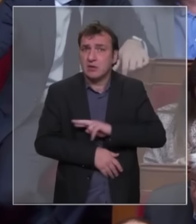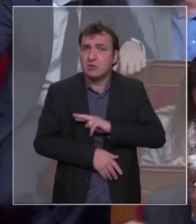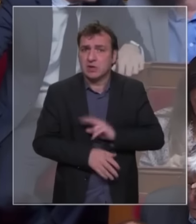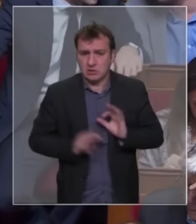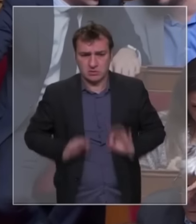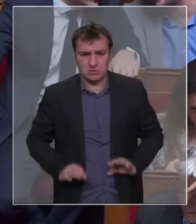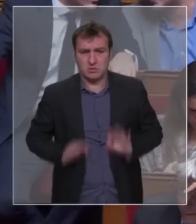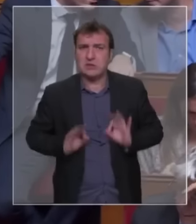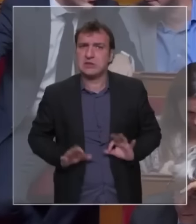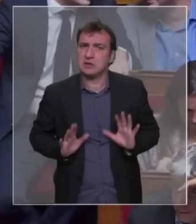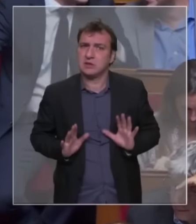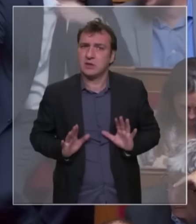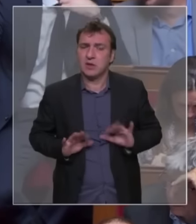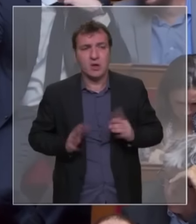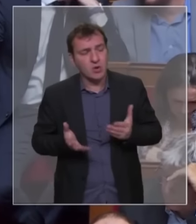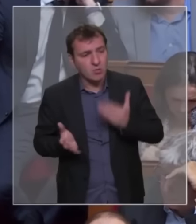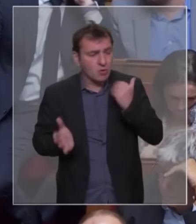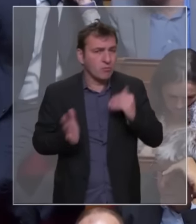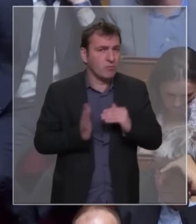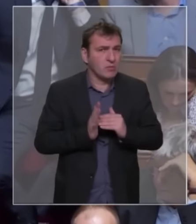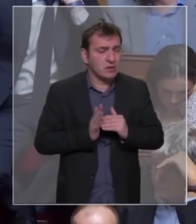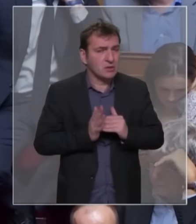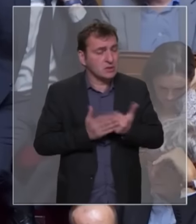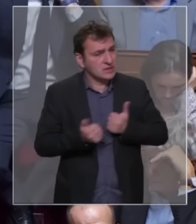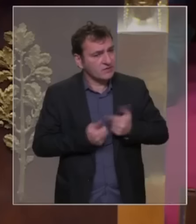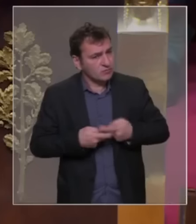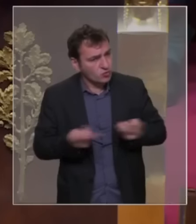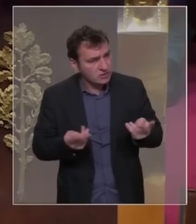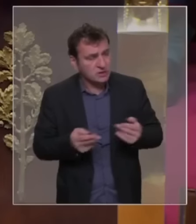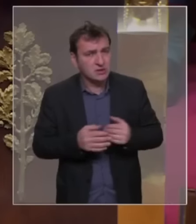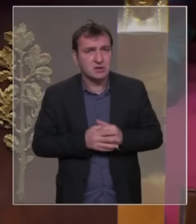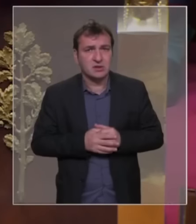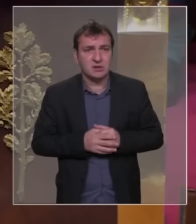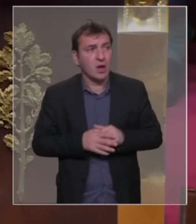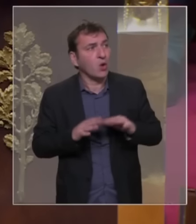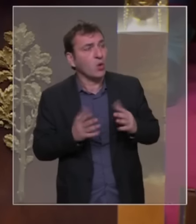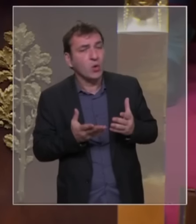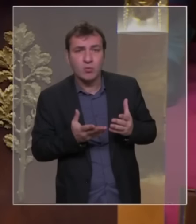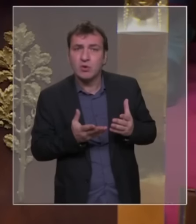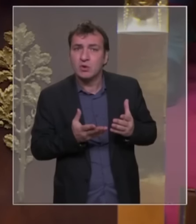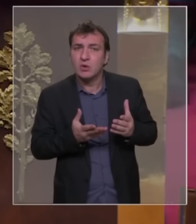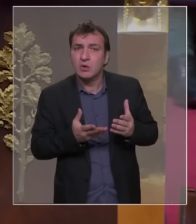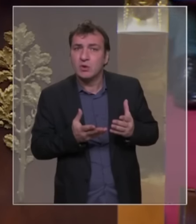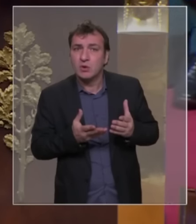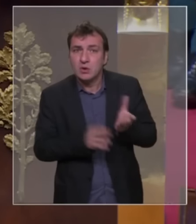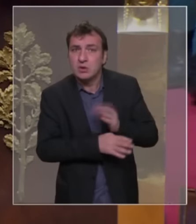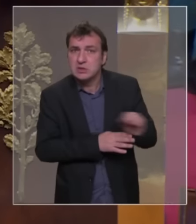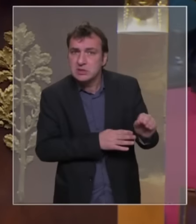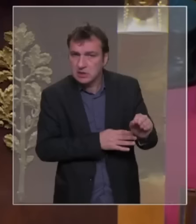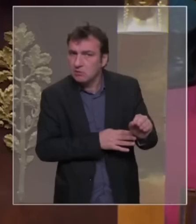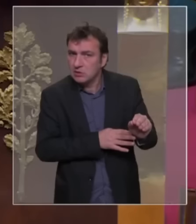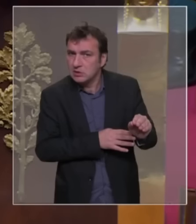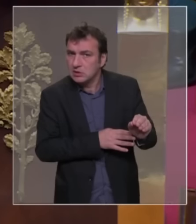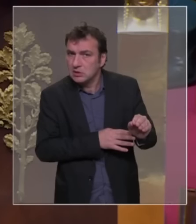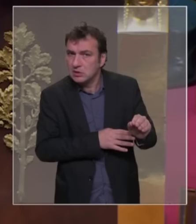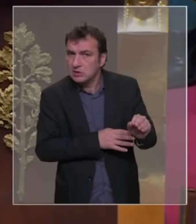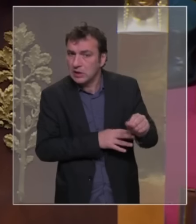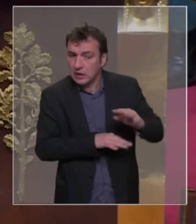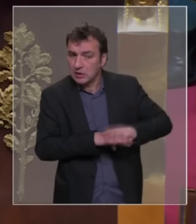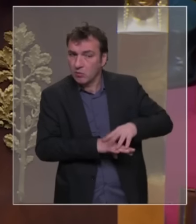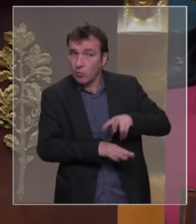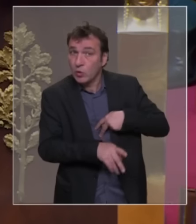dignement? Comment améliorer les services publics? Comment assurer la sécurité dans mon